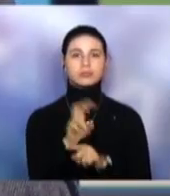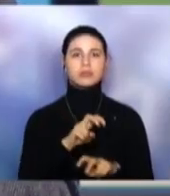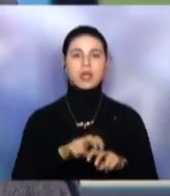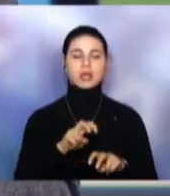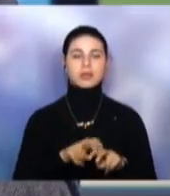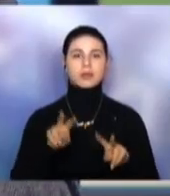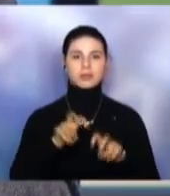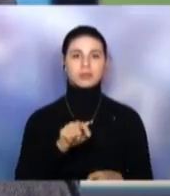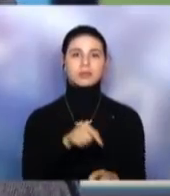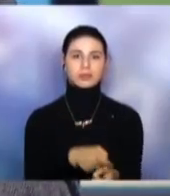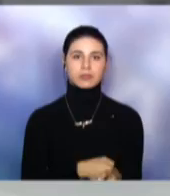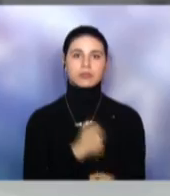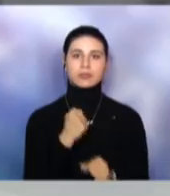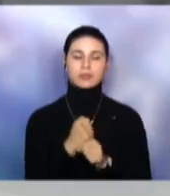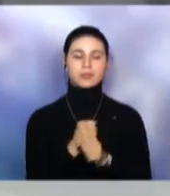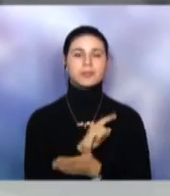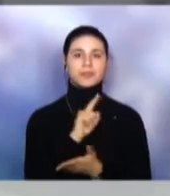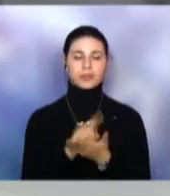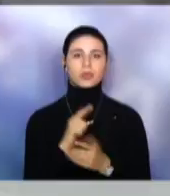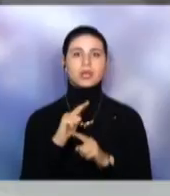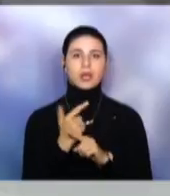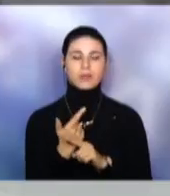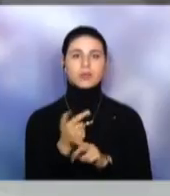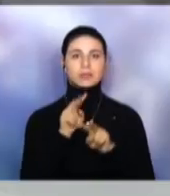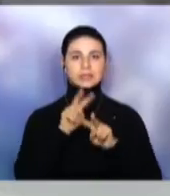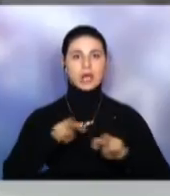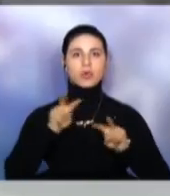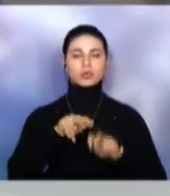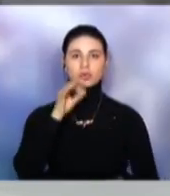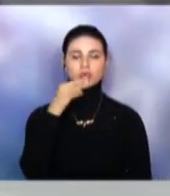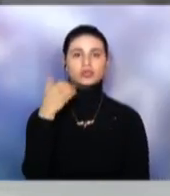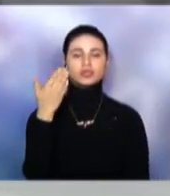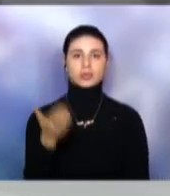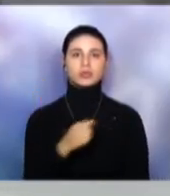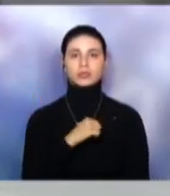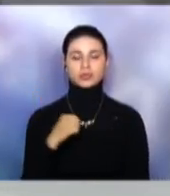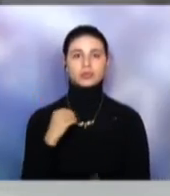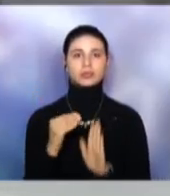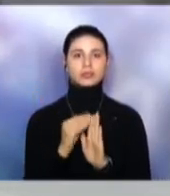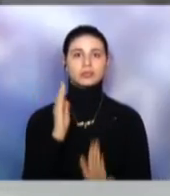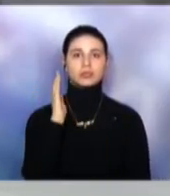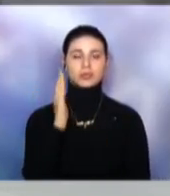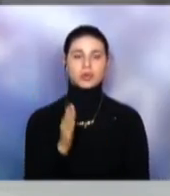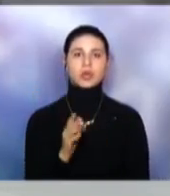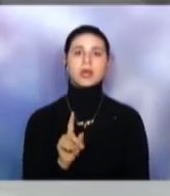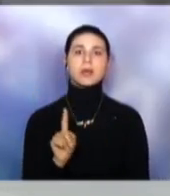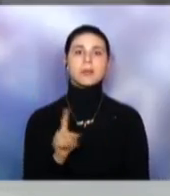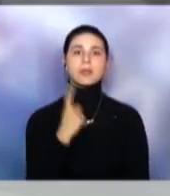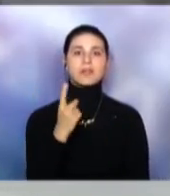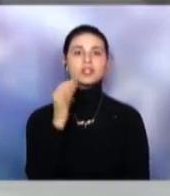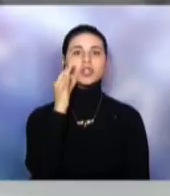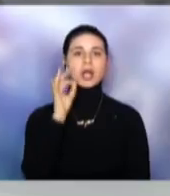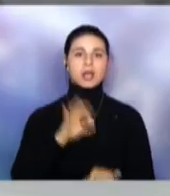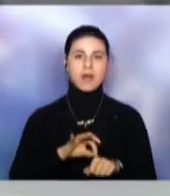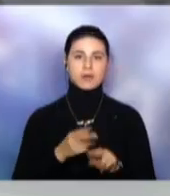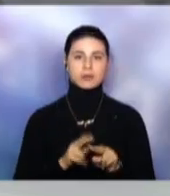გახლავთ კორონაგრაფია, განმეორებითი საკონტროლო შემდგომი ტაქტიკა განისაზღვროს. თავი და თავი დიაბეტია, როგორც